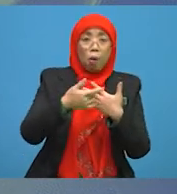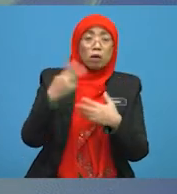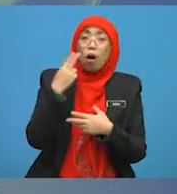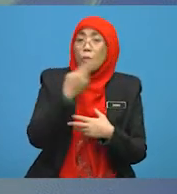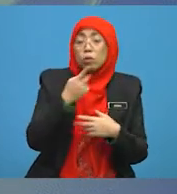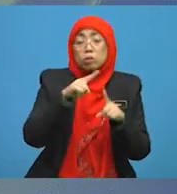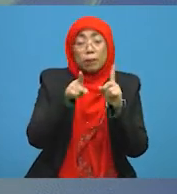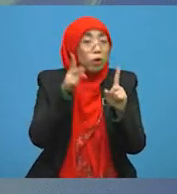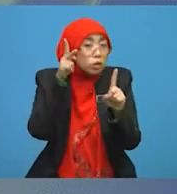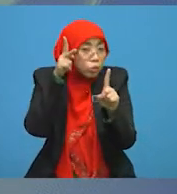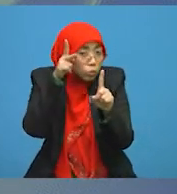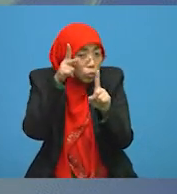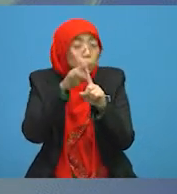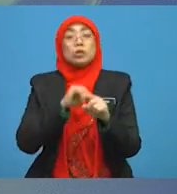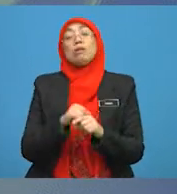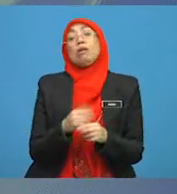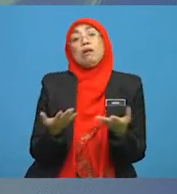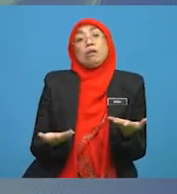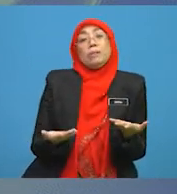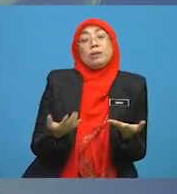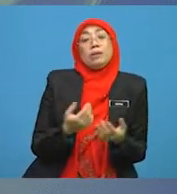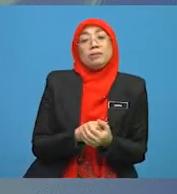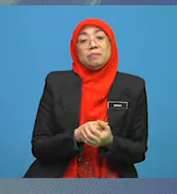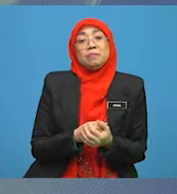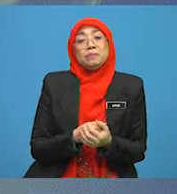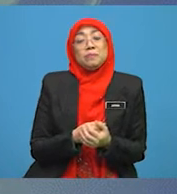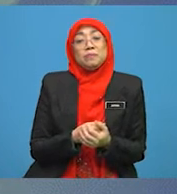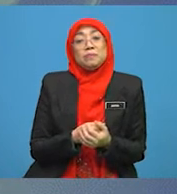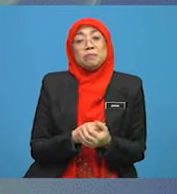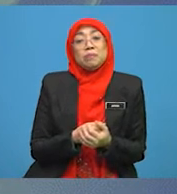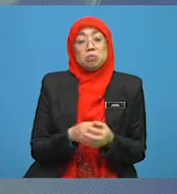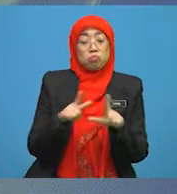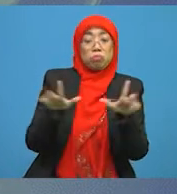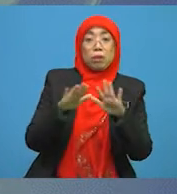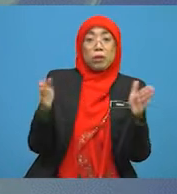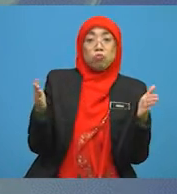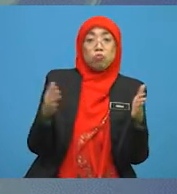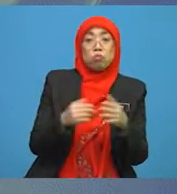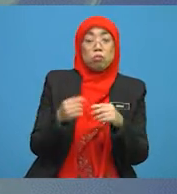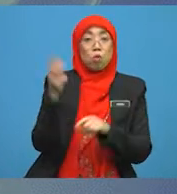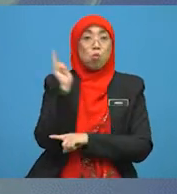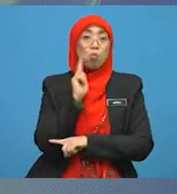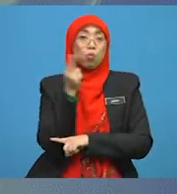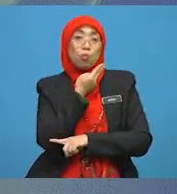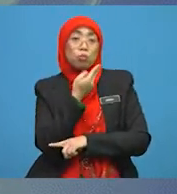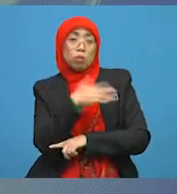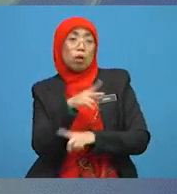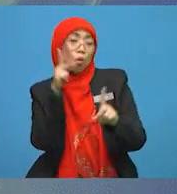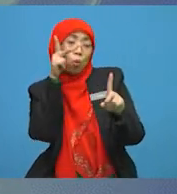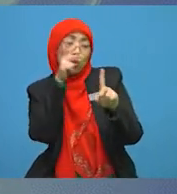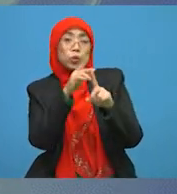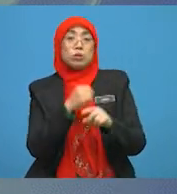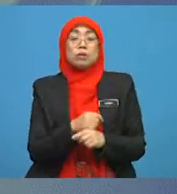makna umum tetapi kemudiannya makna perkataan itu menjadi lebih khusus.